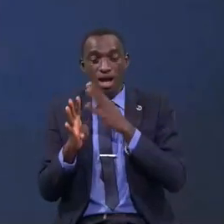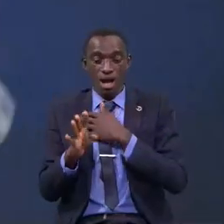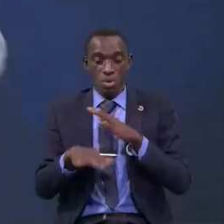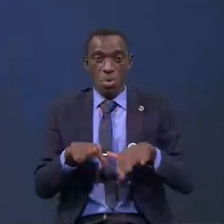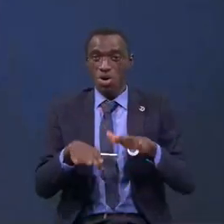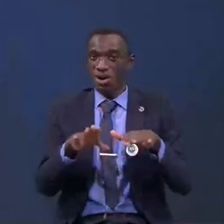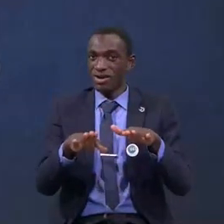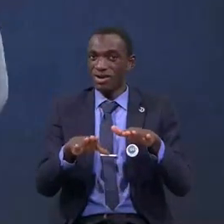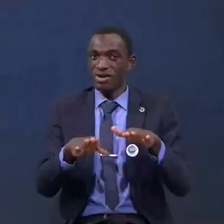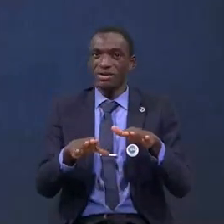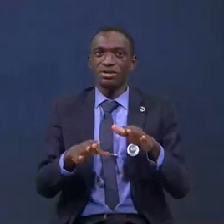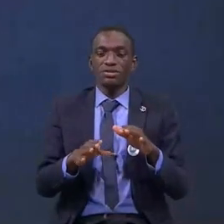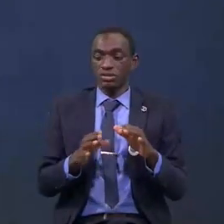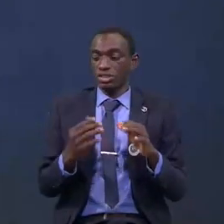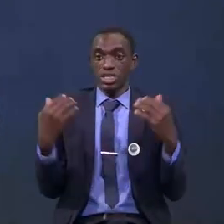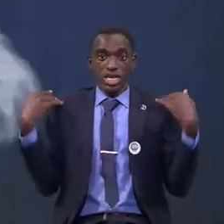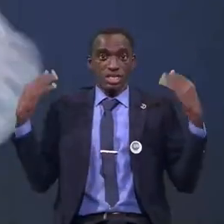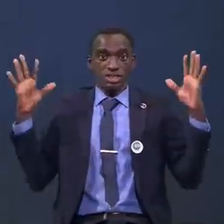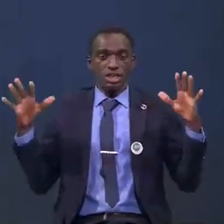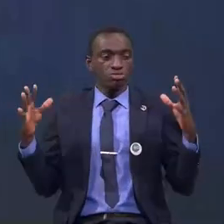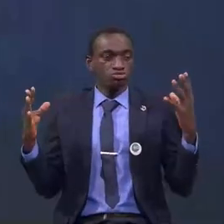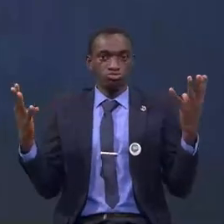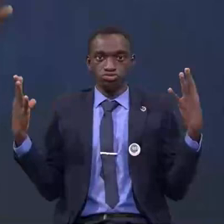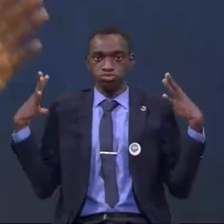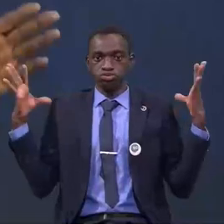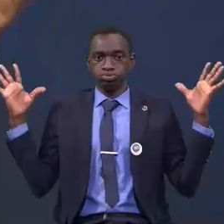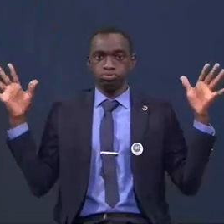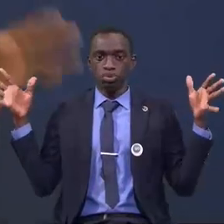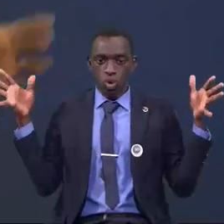marche. Ils se couvrent le visage.